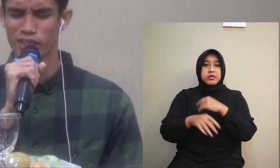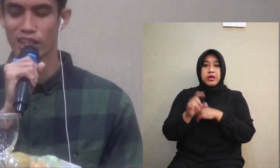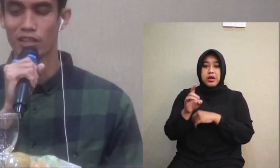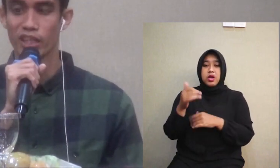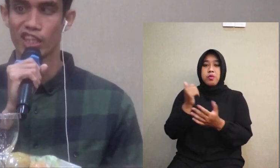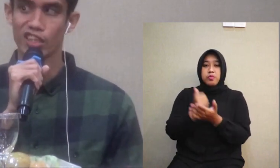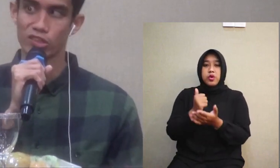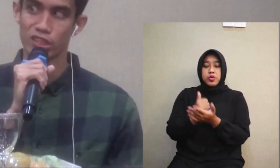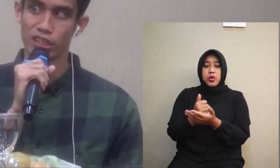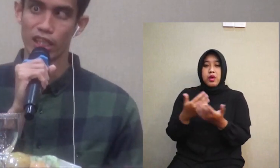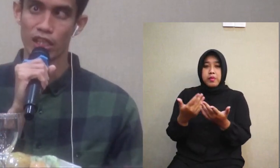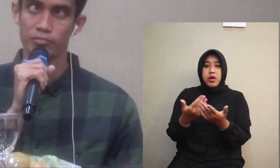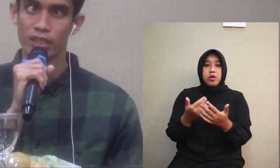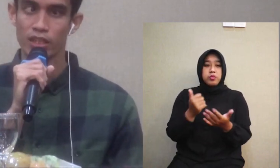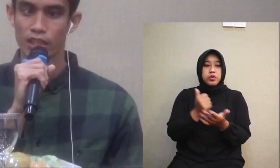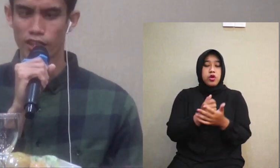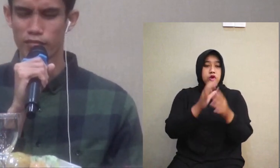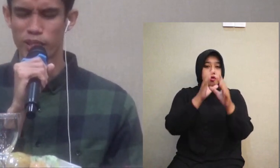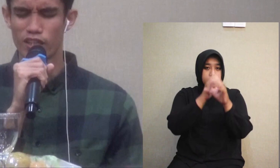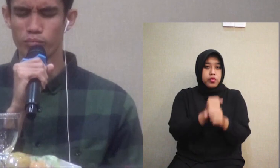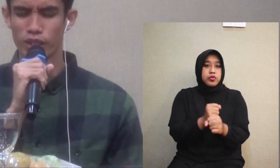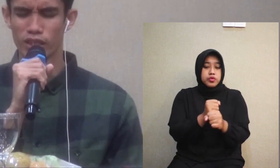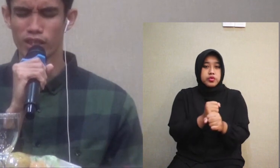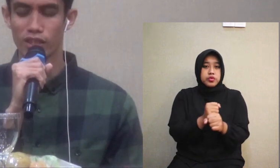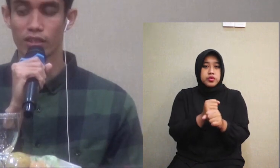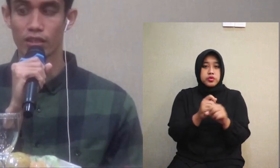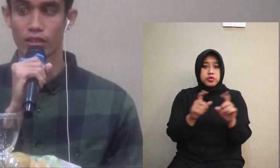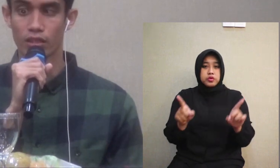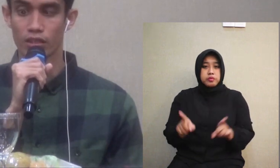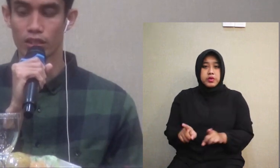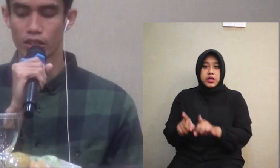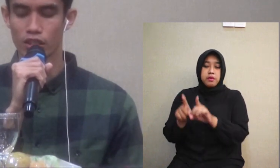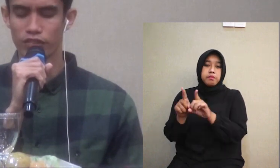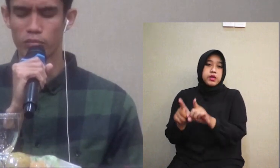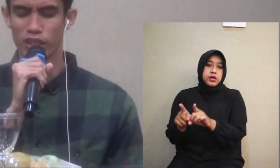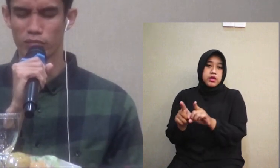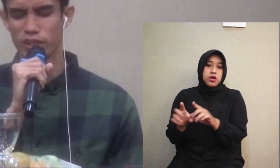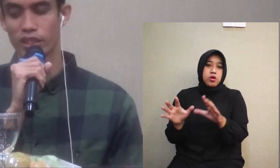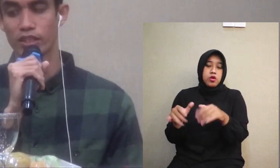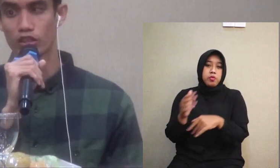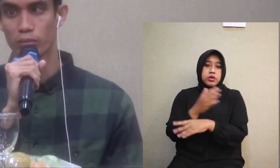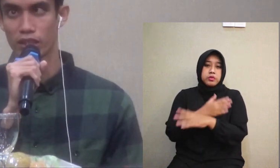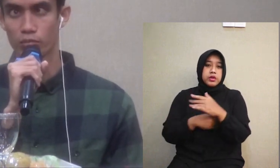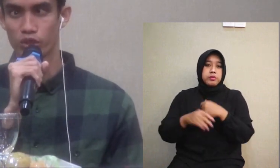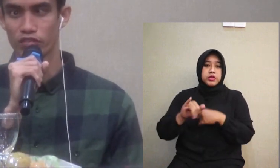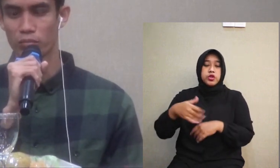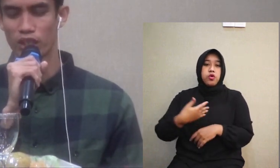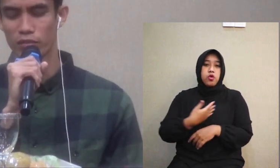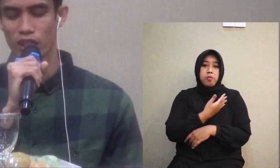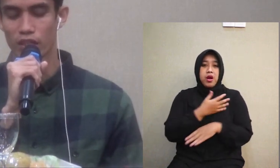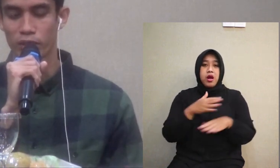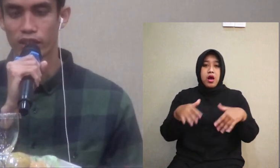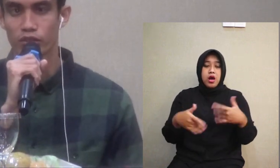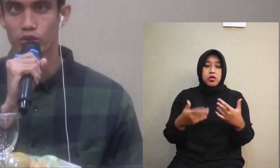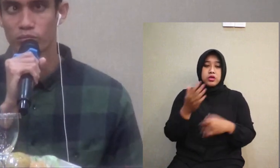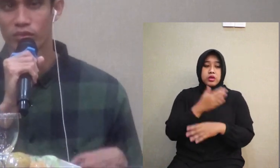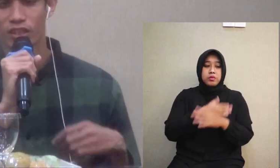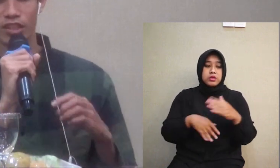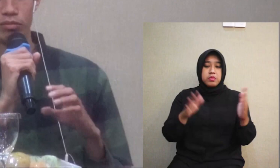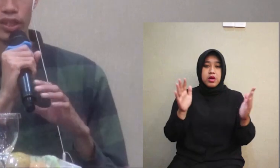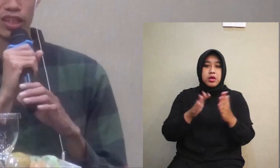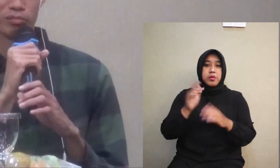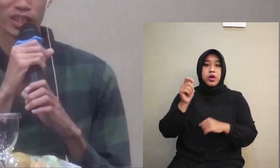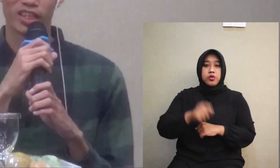memang selama ini konsen dalam mendampingi difabel yang menjadi korban ataupun difabel yang berhadapan dengan hukum